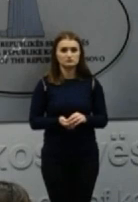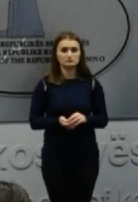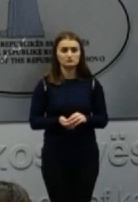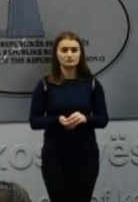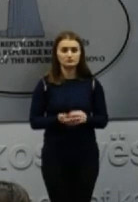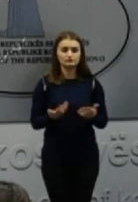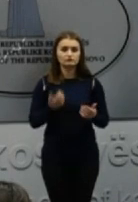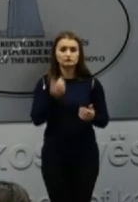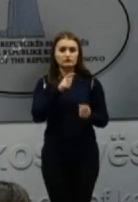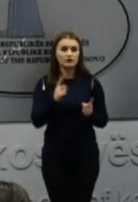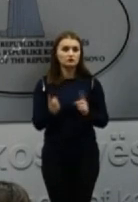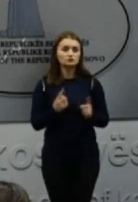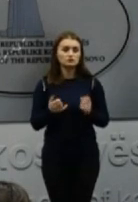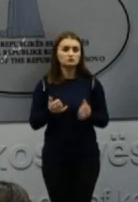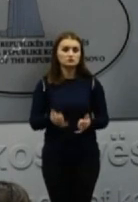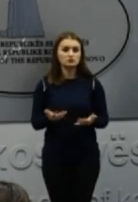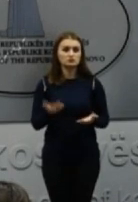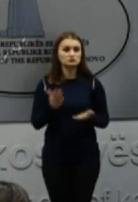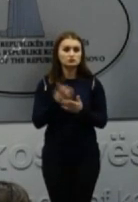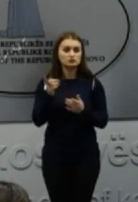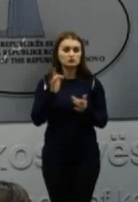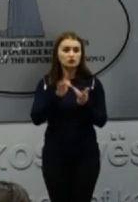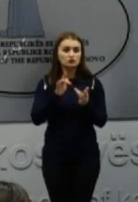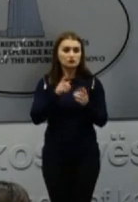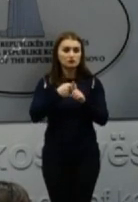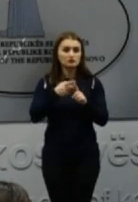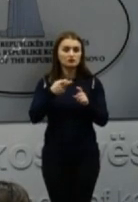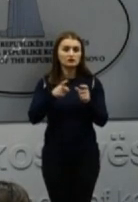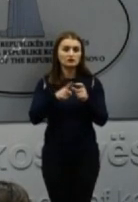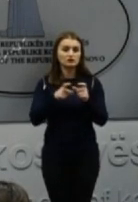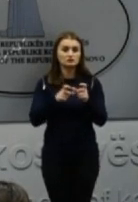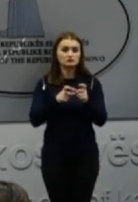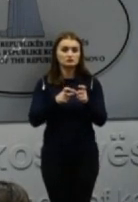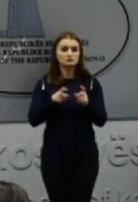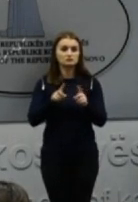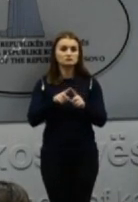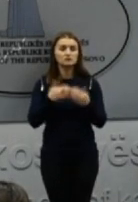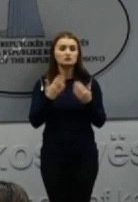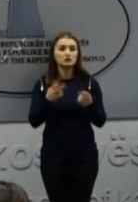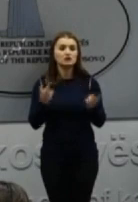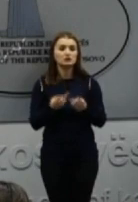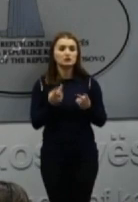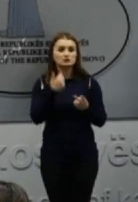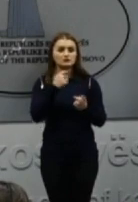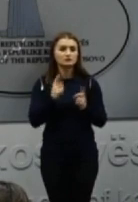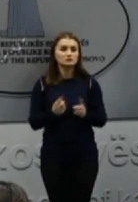rast, atë a keni bisedu me kecin për me lehtësu këtë situatë?